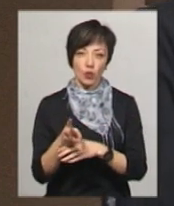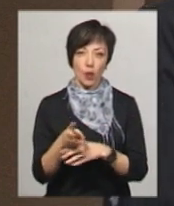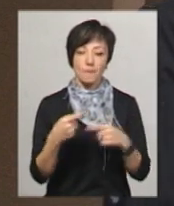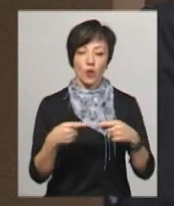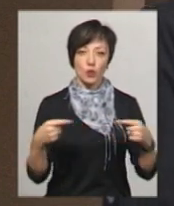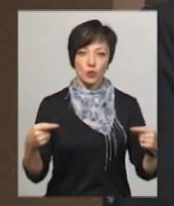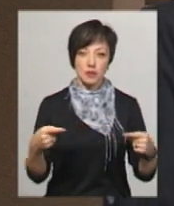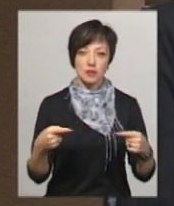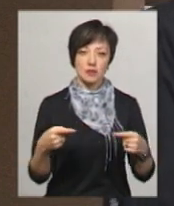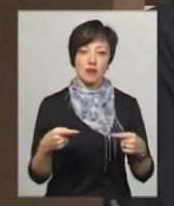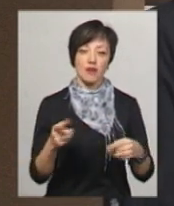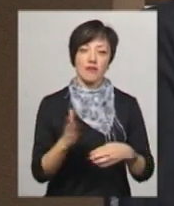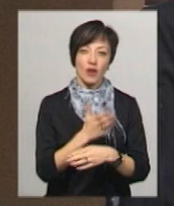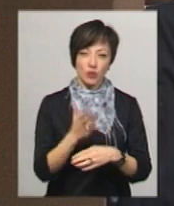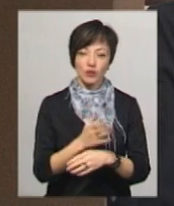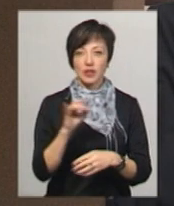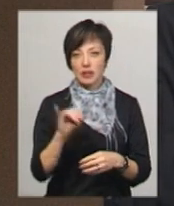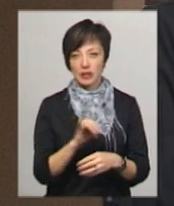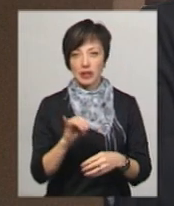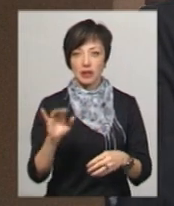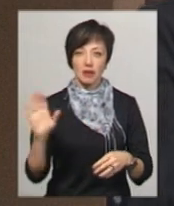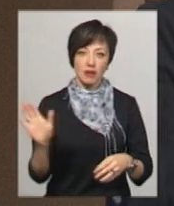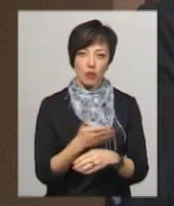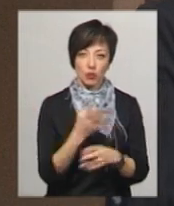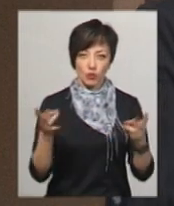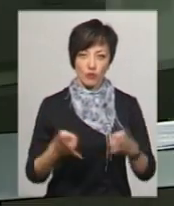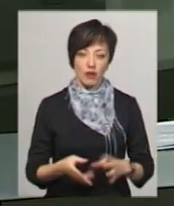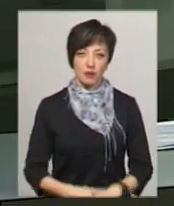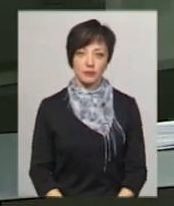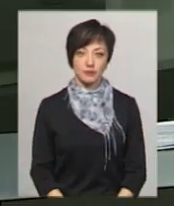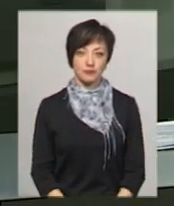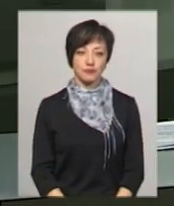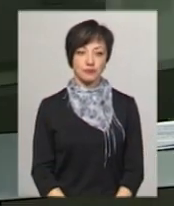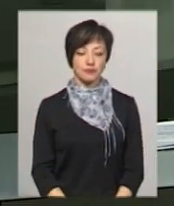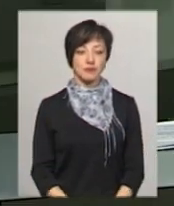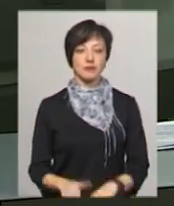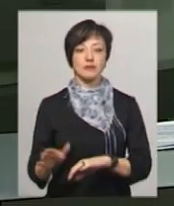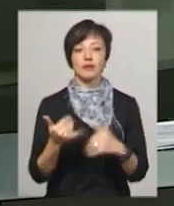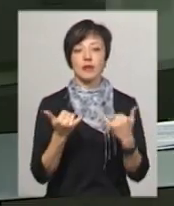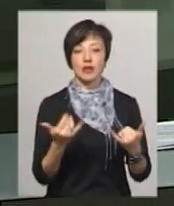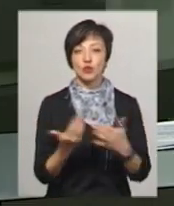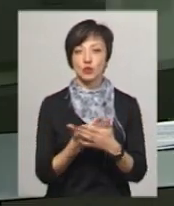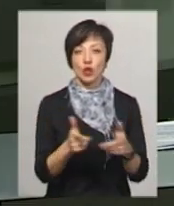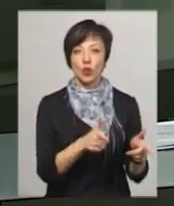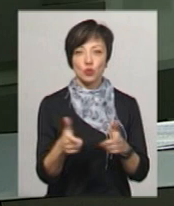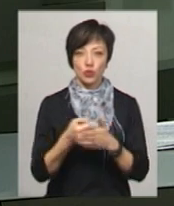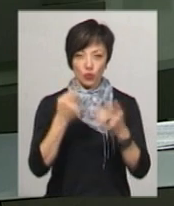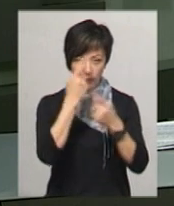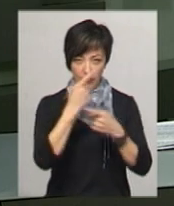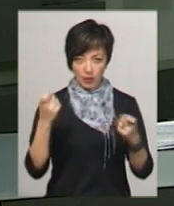відеопродукції, засобів їх виготовлення і демонтування. Наразі сюжет готується до